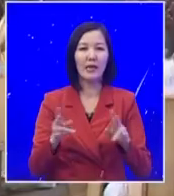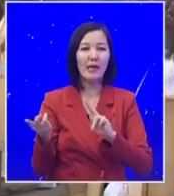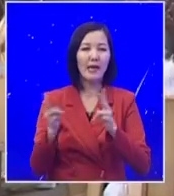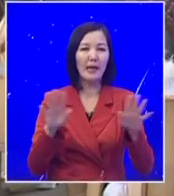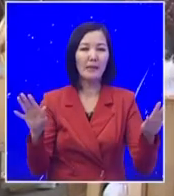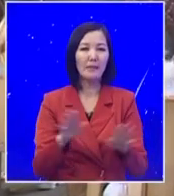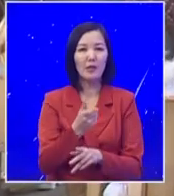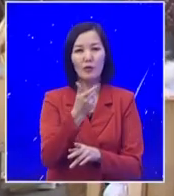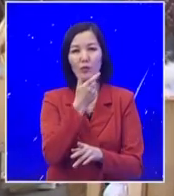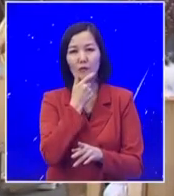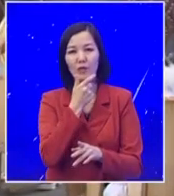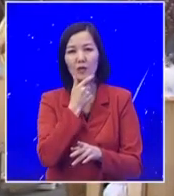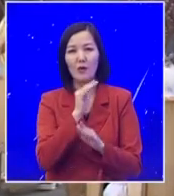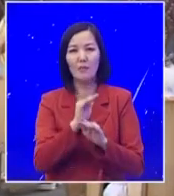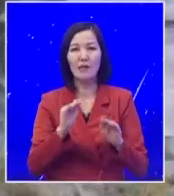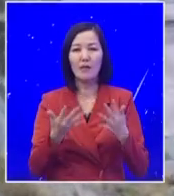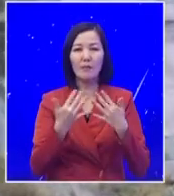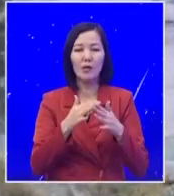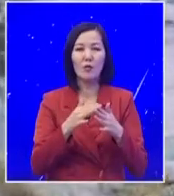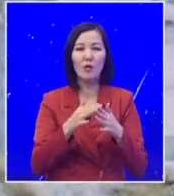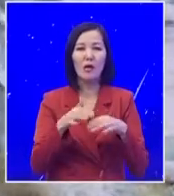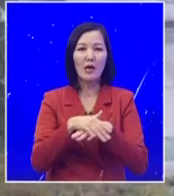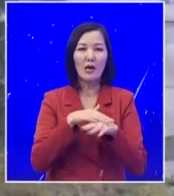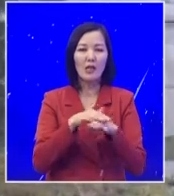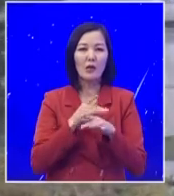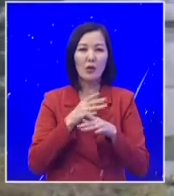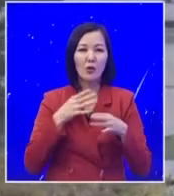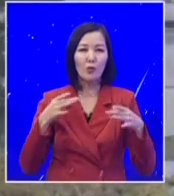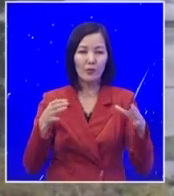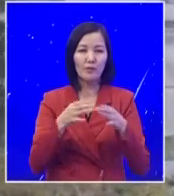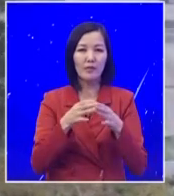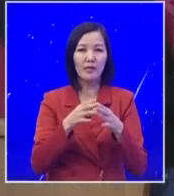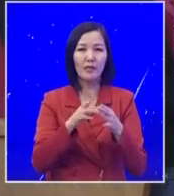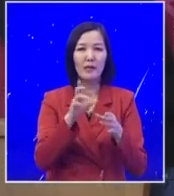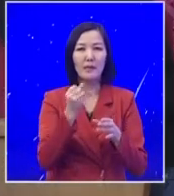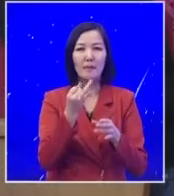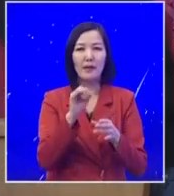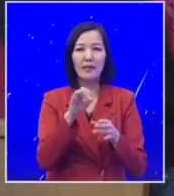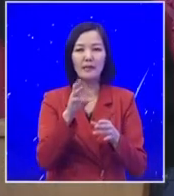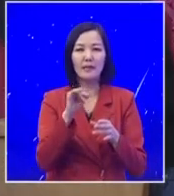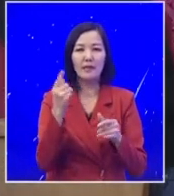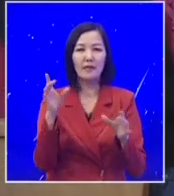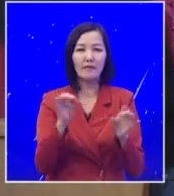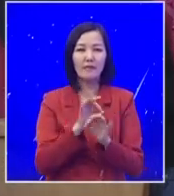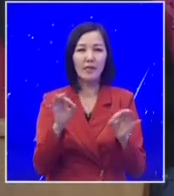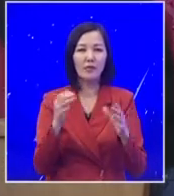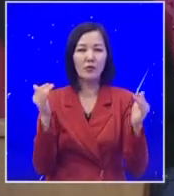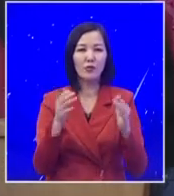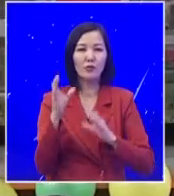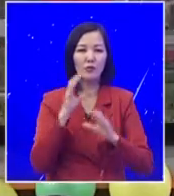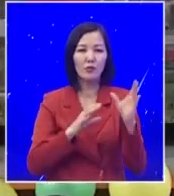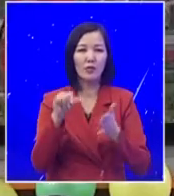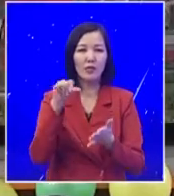ән мен биін тамашалауға матайлық балалар мен ауыл үлкендері көптеп жиналды. Қанабек Байсейітов атындағы САС колледжінің студенттері де